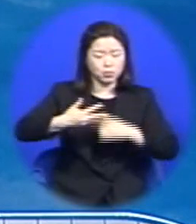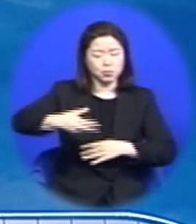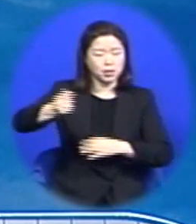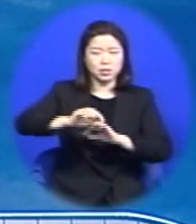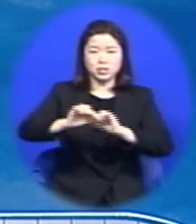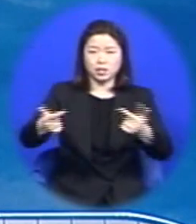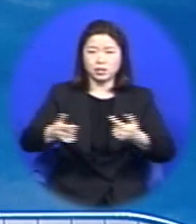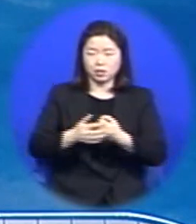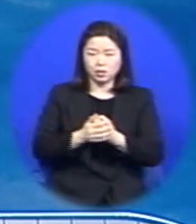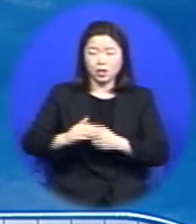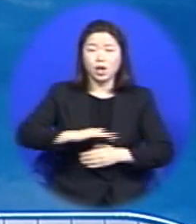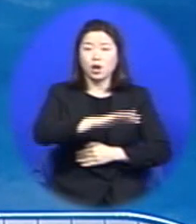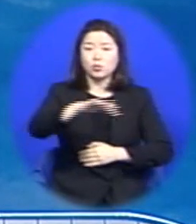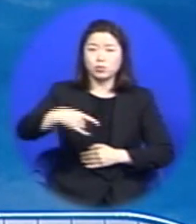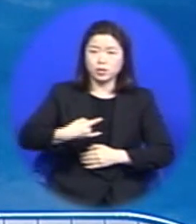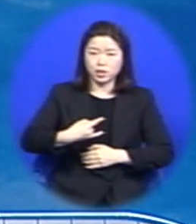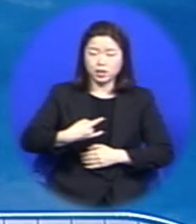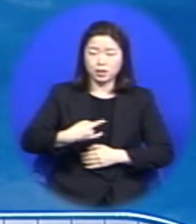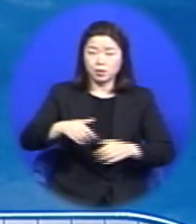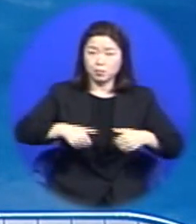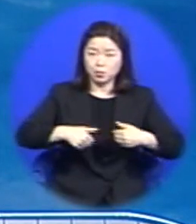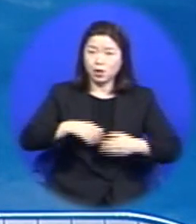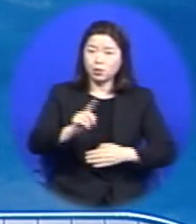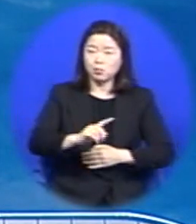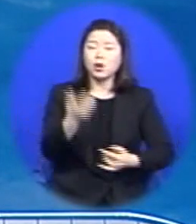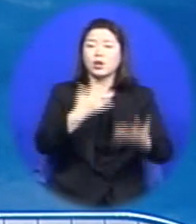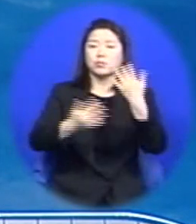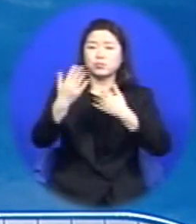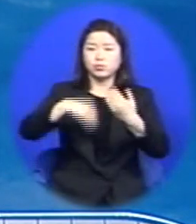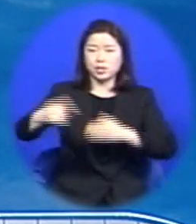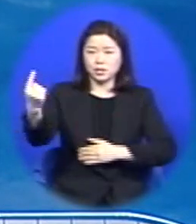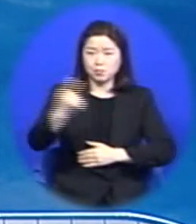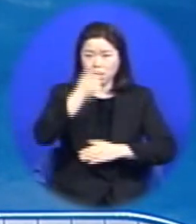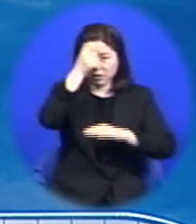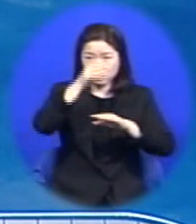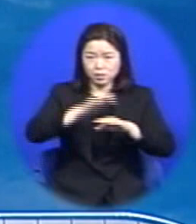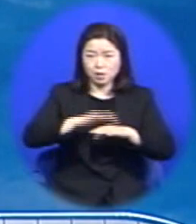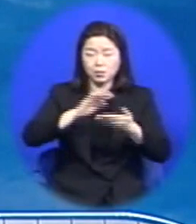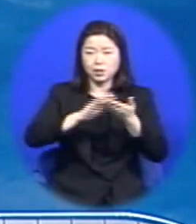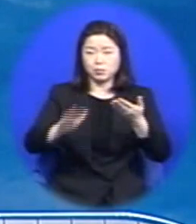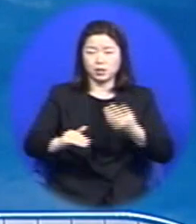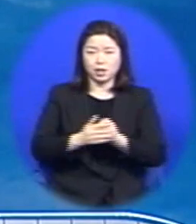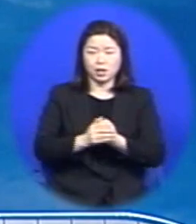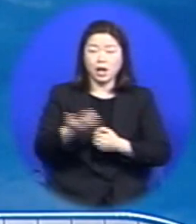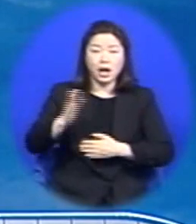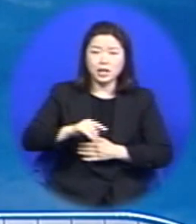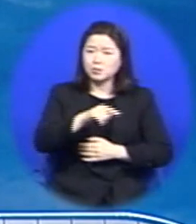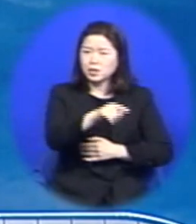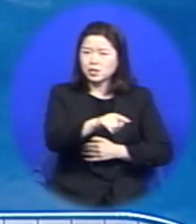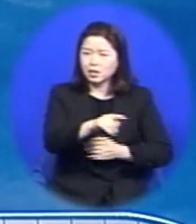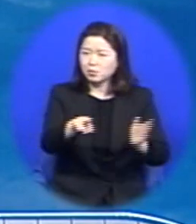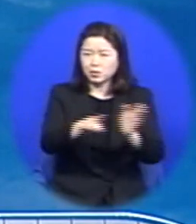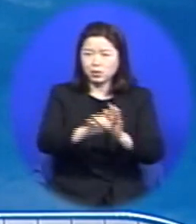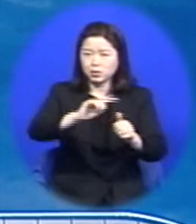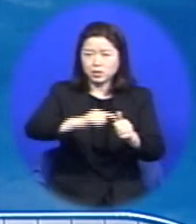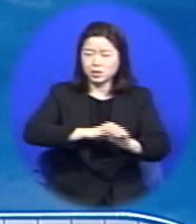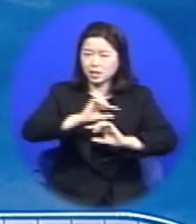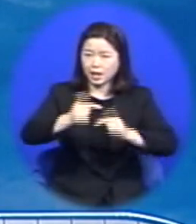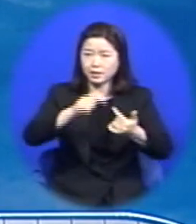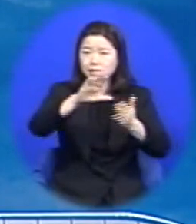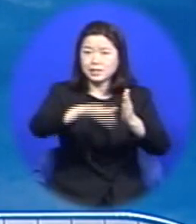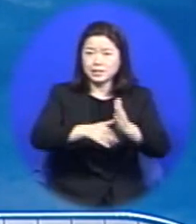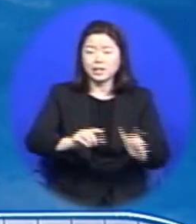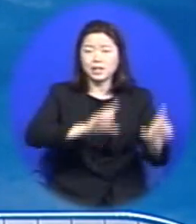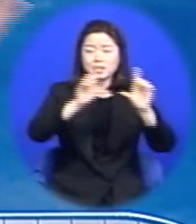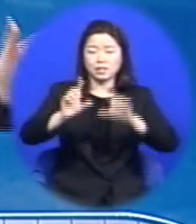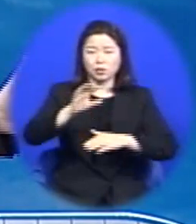여러분, 우리에게 필요한 것은 불이 많은 예배입니다. 그러나 이것이 정말 믿어지지 않는 시대에 우리가 있습니다. 지금